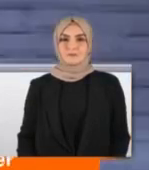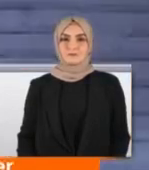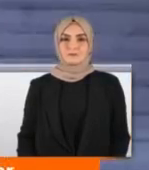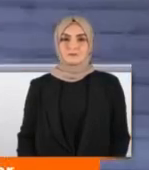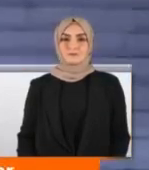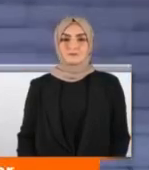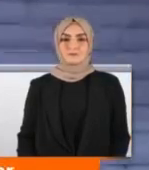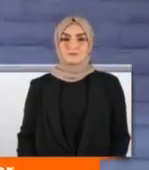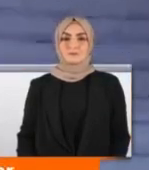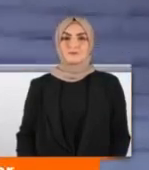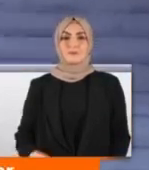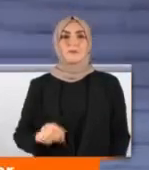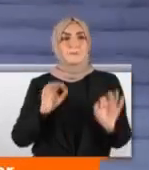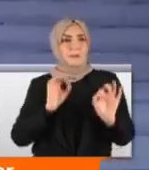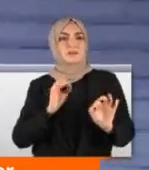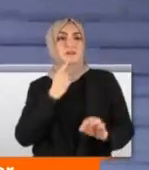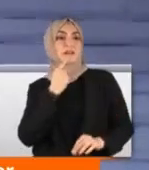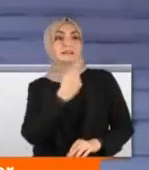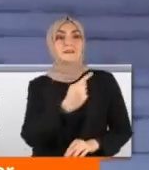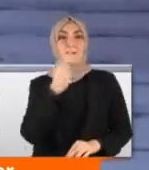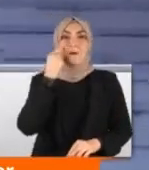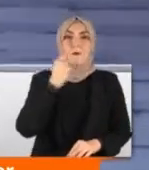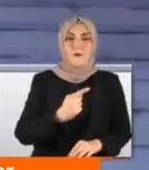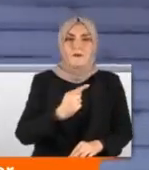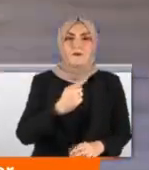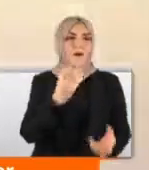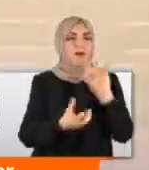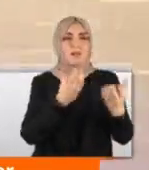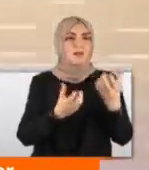Kaç. Ve o komutla birlikte alevler her yanı sardı.